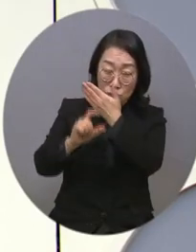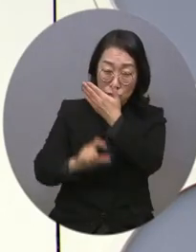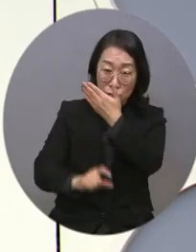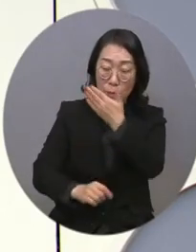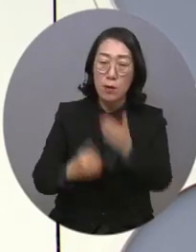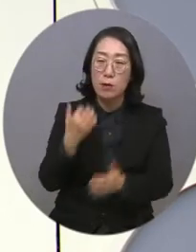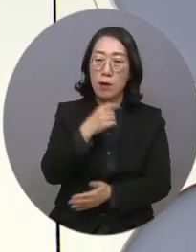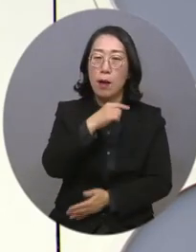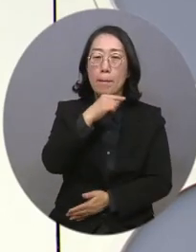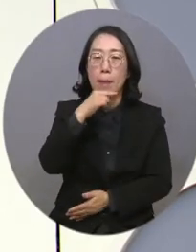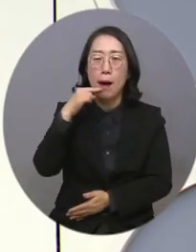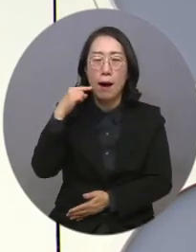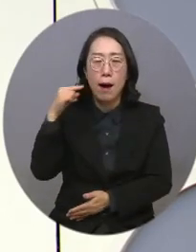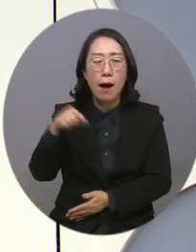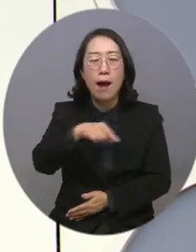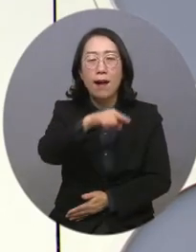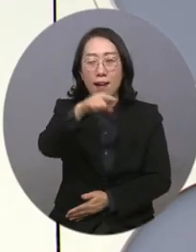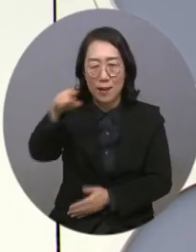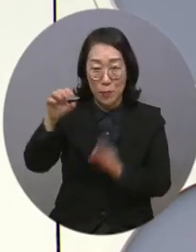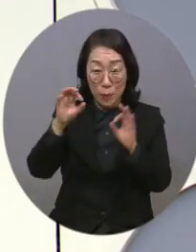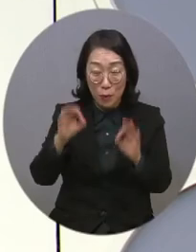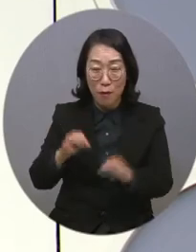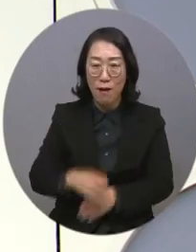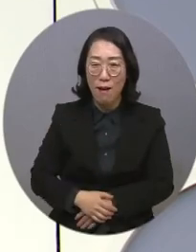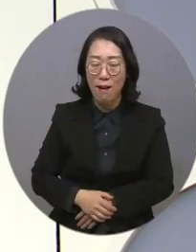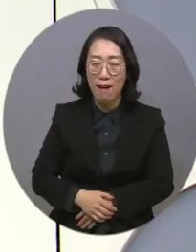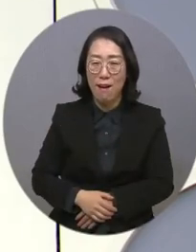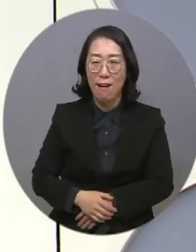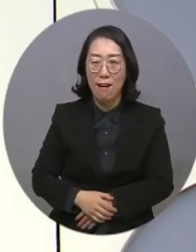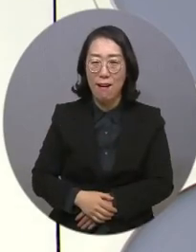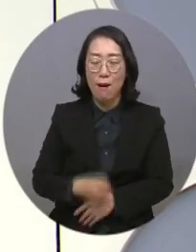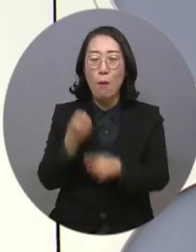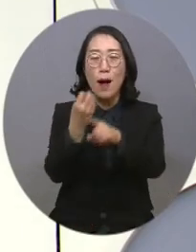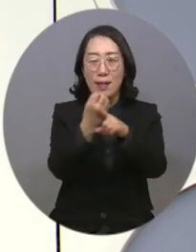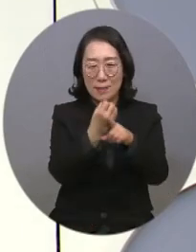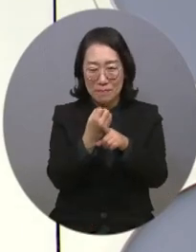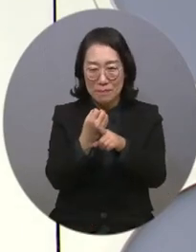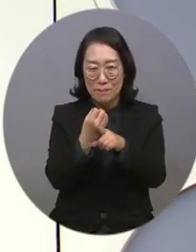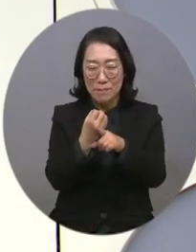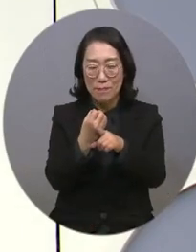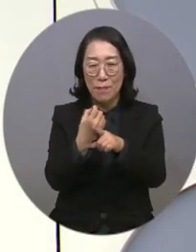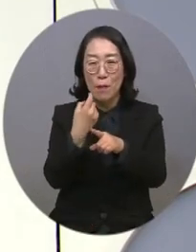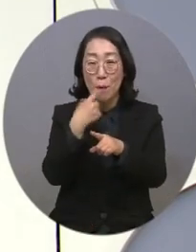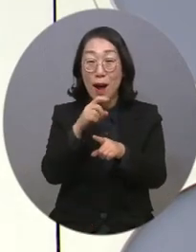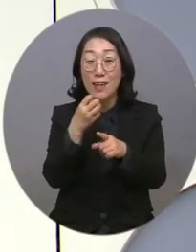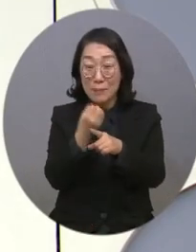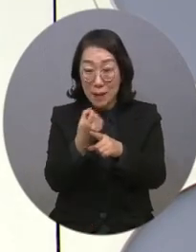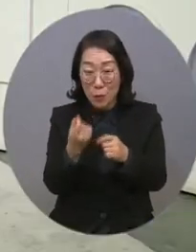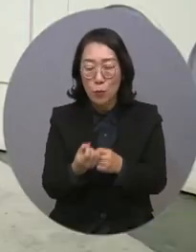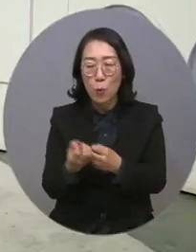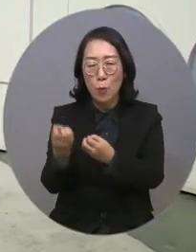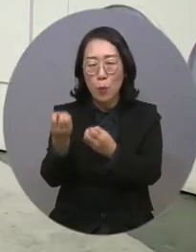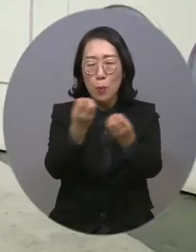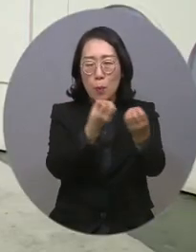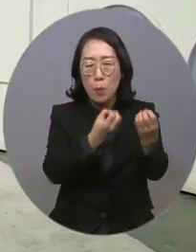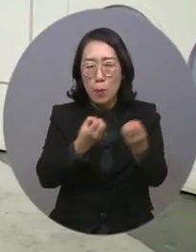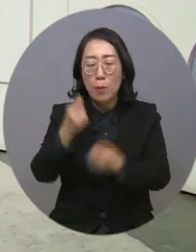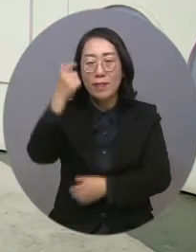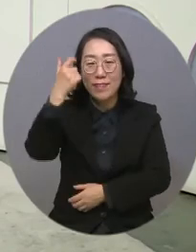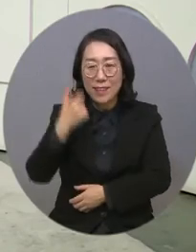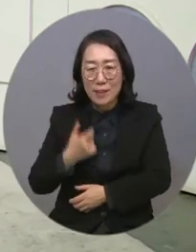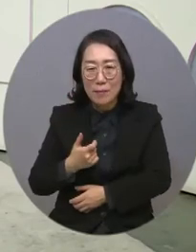보이니까 뭐 황금같이 보여서 그리고 이제 프라하가 이 보석 같은 도시거든요. 아마 그래서 그렇게 찬사를 한 것 같습니다. 황금의